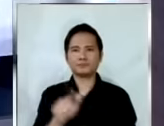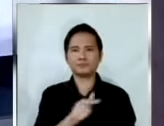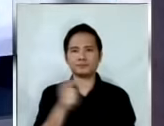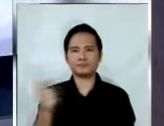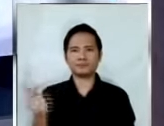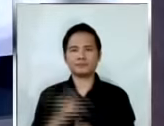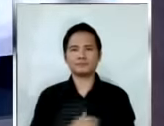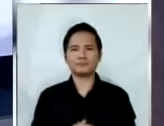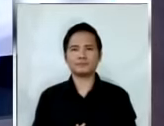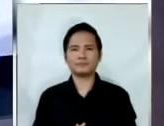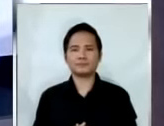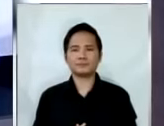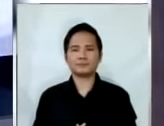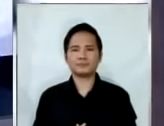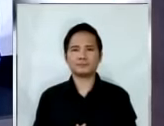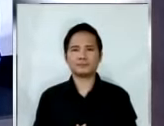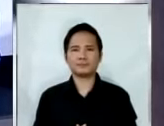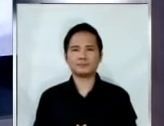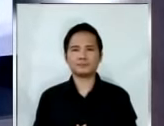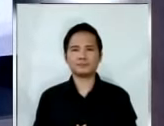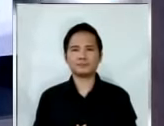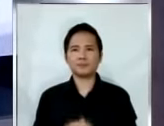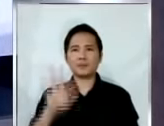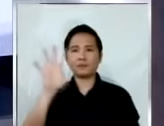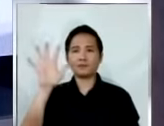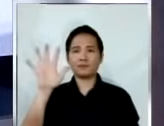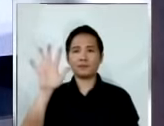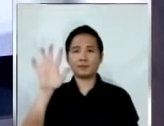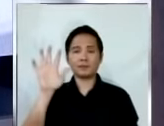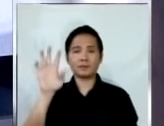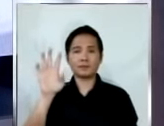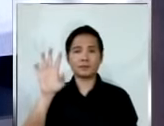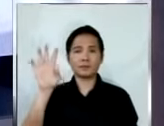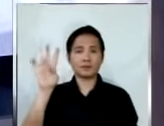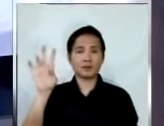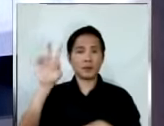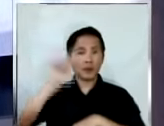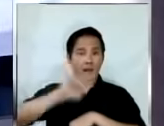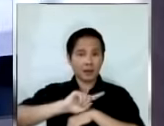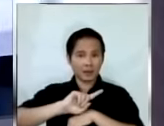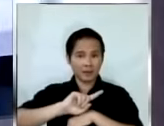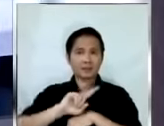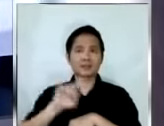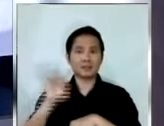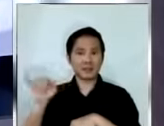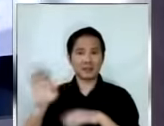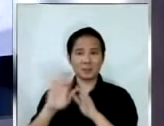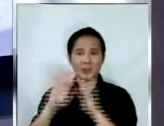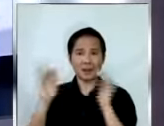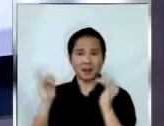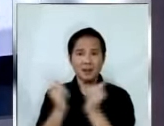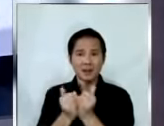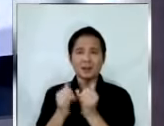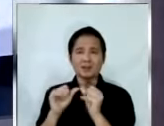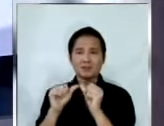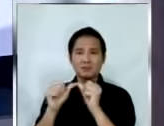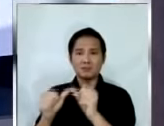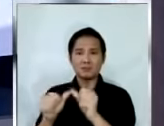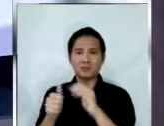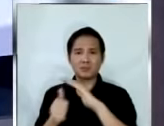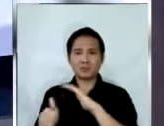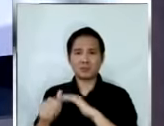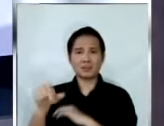Pinalawig pa ng 7 araw ang special concern area lockdown sa isang bahagi ng barangay Apolonio Samson sa Quezon City dahil nga